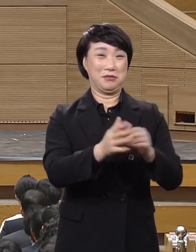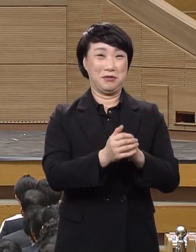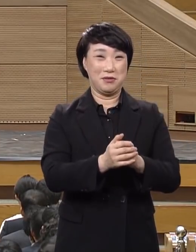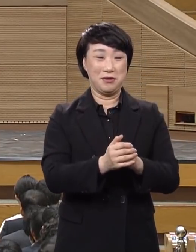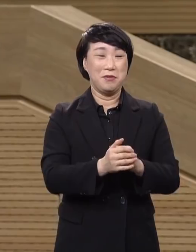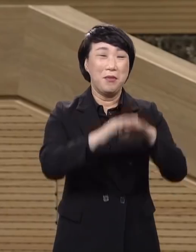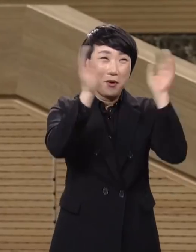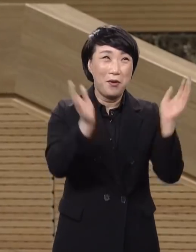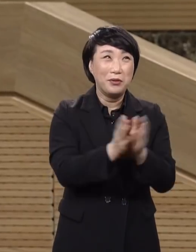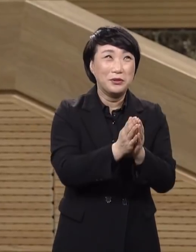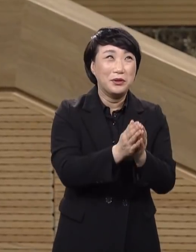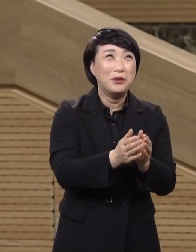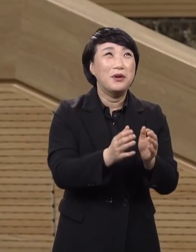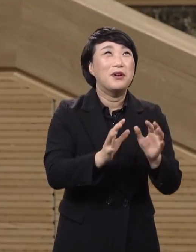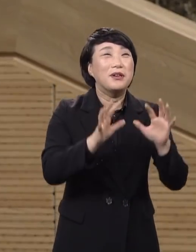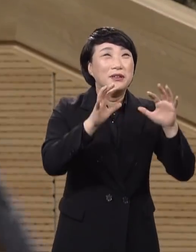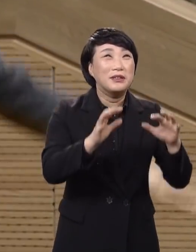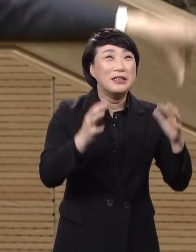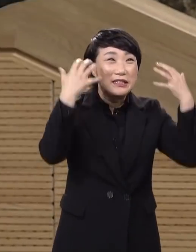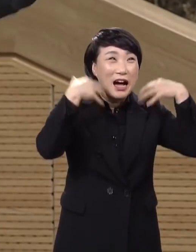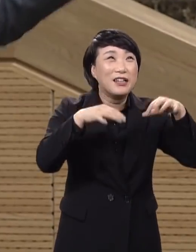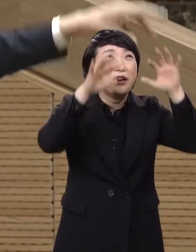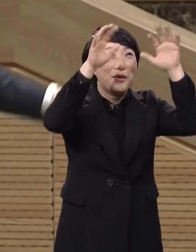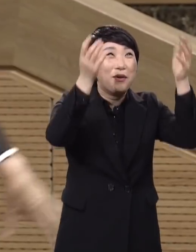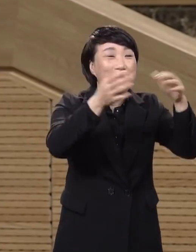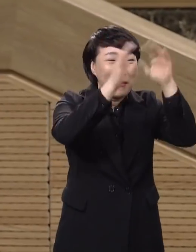착 막아서 땅에다 살짝 떨어뜨려서